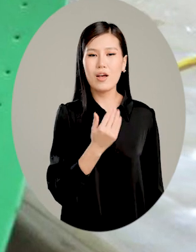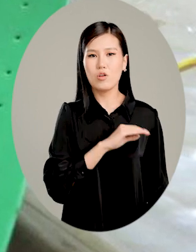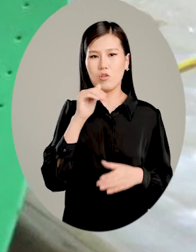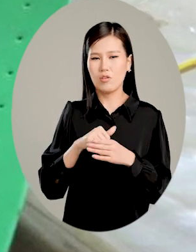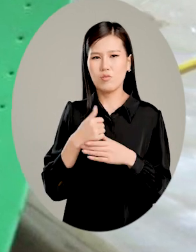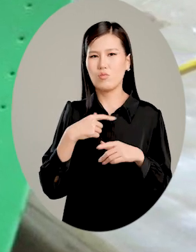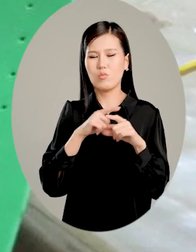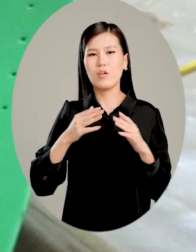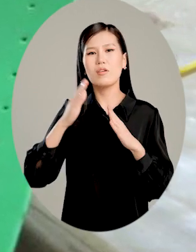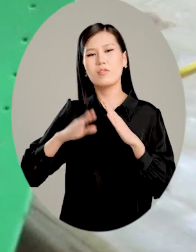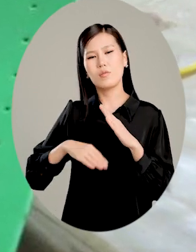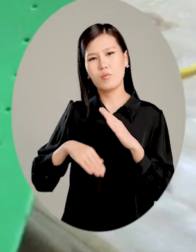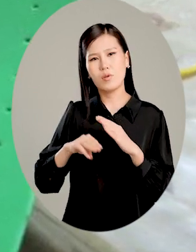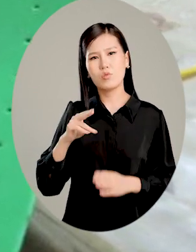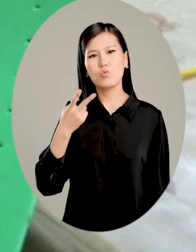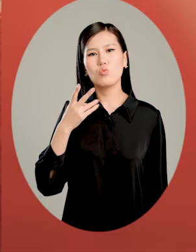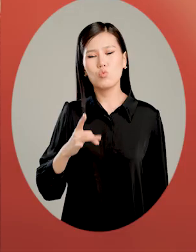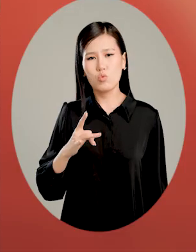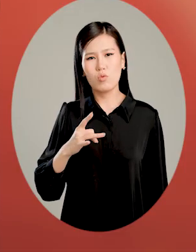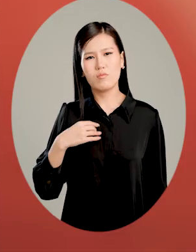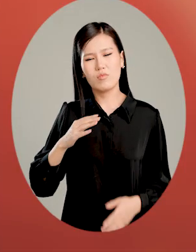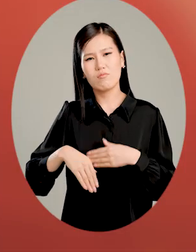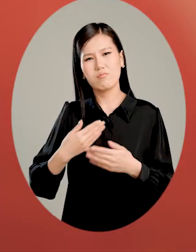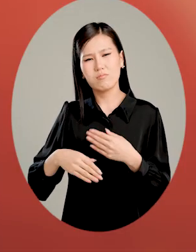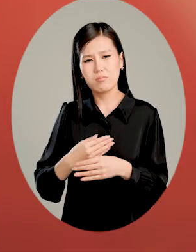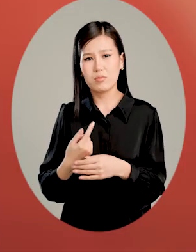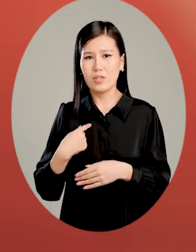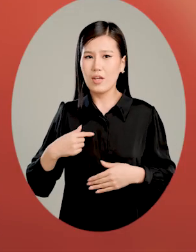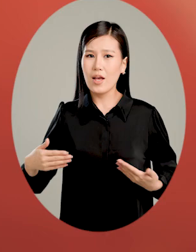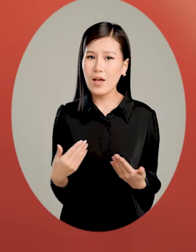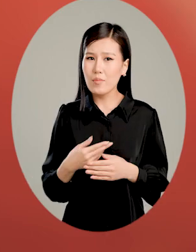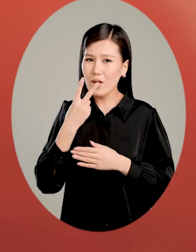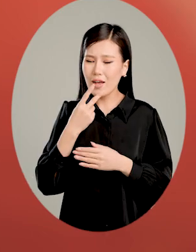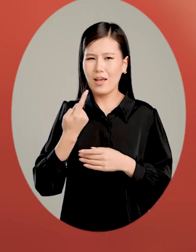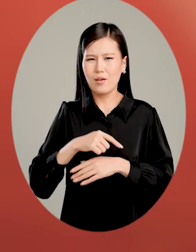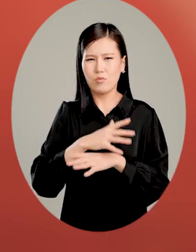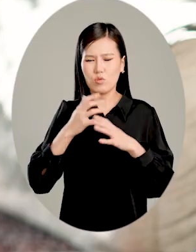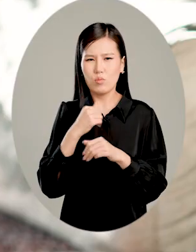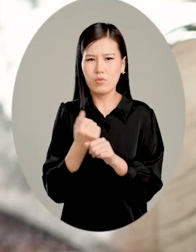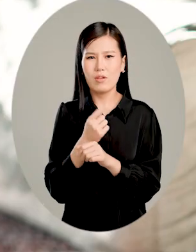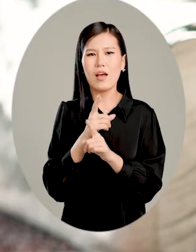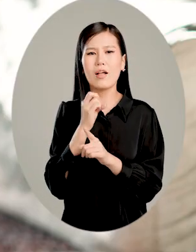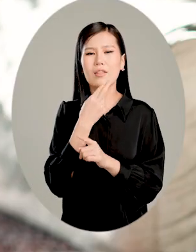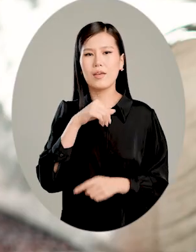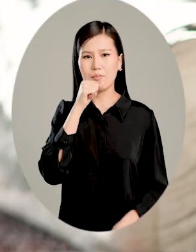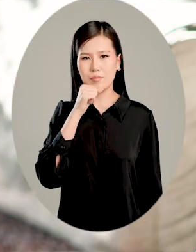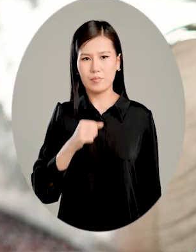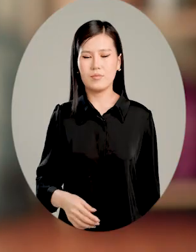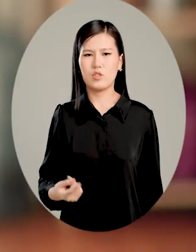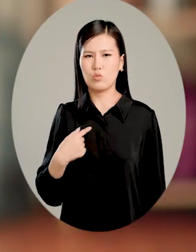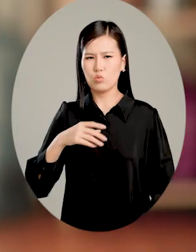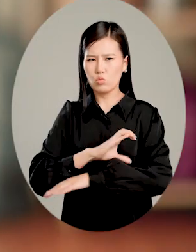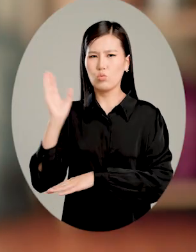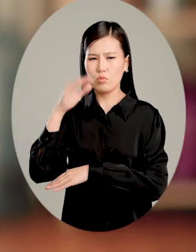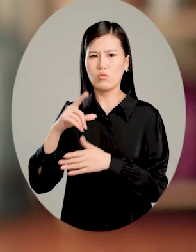Орхиод тэгээд ингээд гэртээ хэсэггүй хугацаанд ингээд байсан. Тэр бол ингээ миний хамгийн том алдаа.